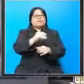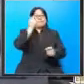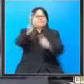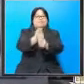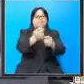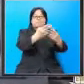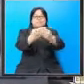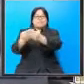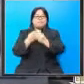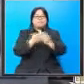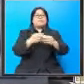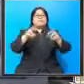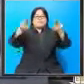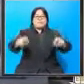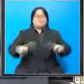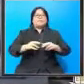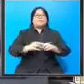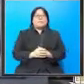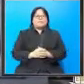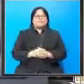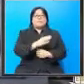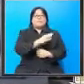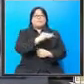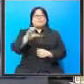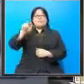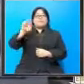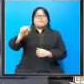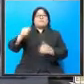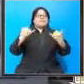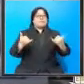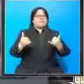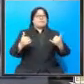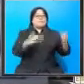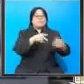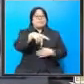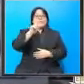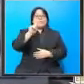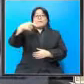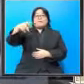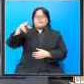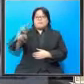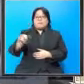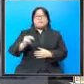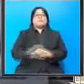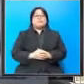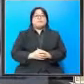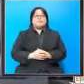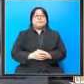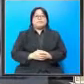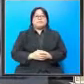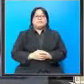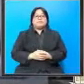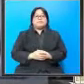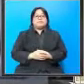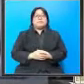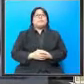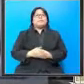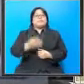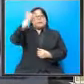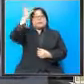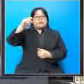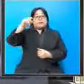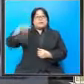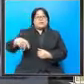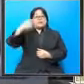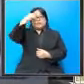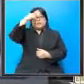mengekalkan perpaduan dikalangan rakyat Danau cecak ini mungkin akan perpaduan aneka perpaduan negara ini Datu